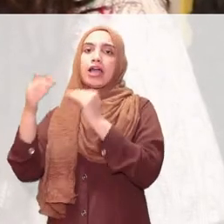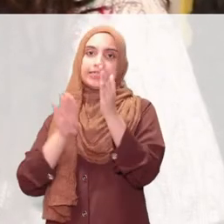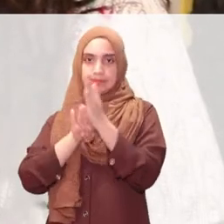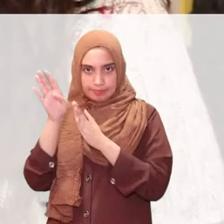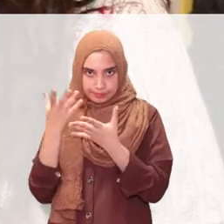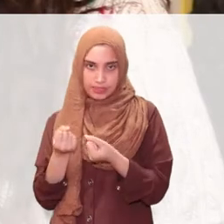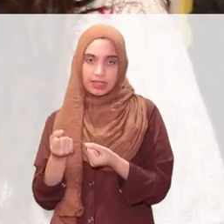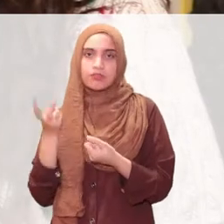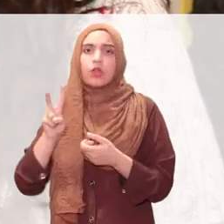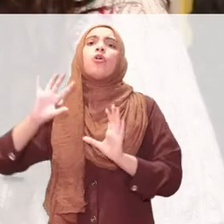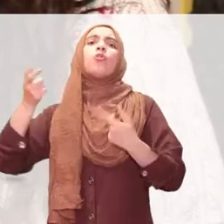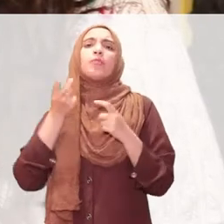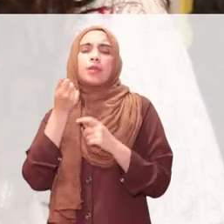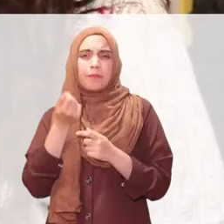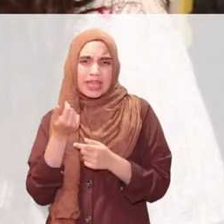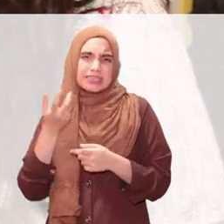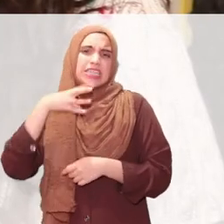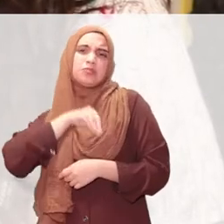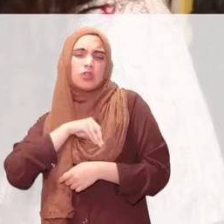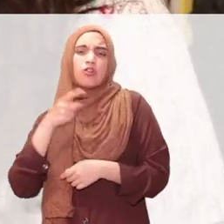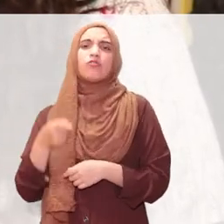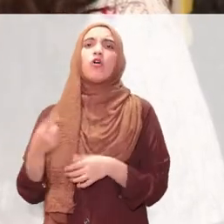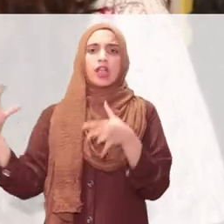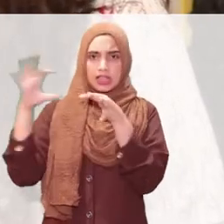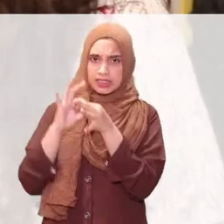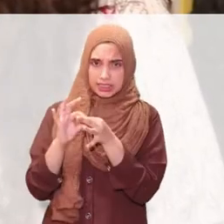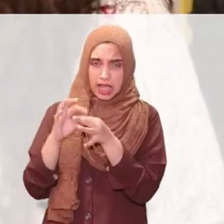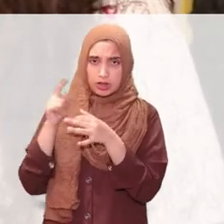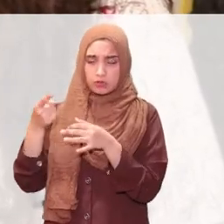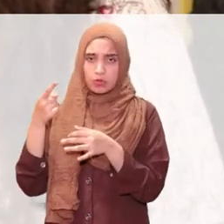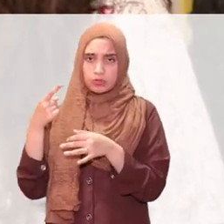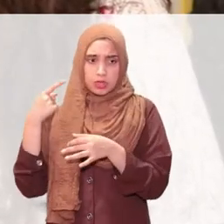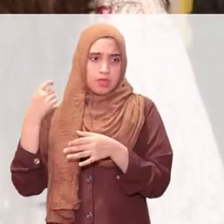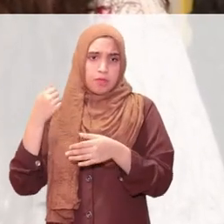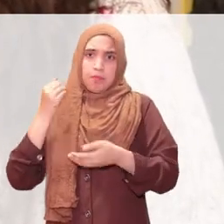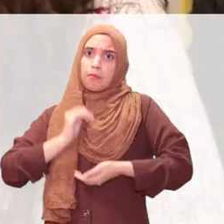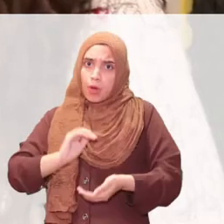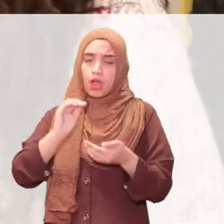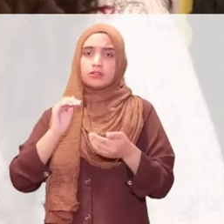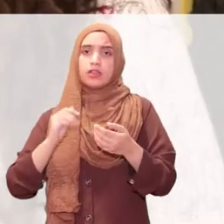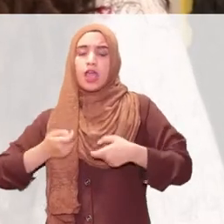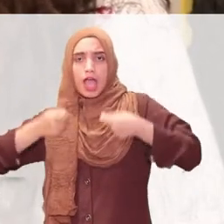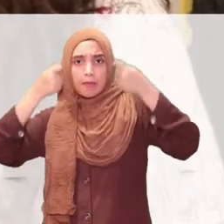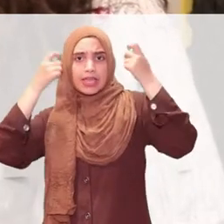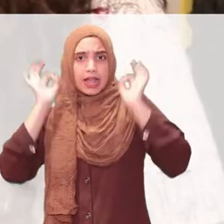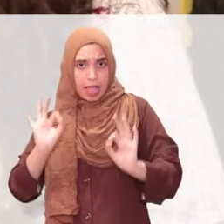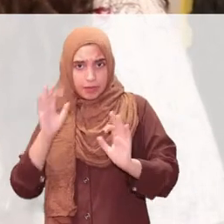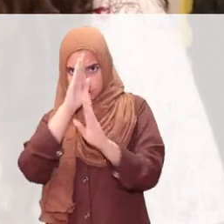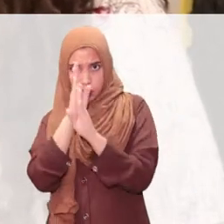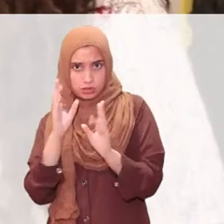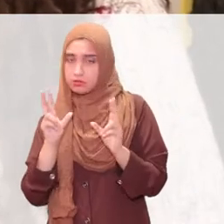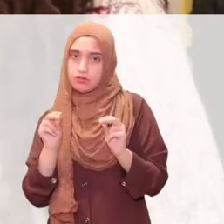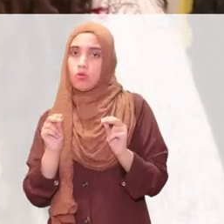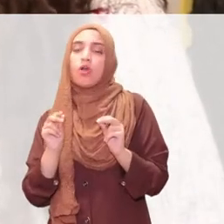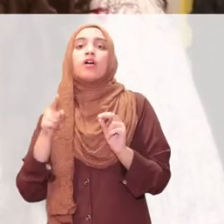मैं आपको जेनेरिक जैनेक्स पिंकू मैं आपको एक चांस अब इसको करूंगा धीरे टोटली डिपेंडेंट ओं थिस हाउस ई वांट एंड डिटरमिन सो